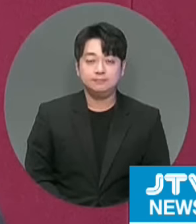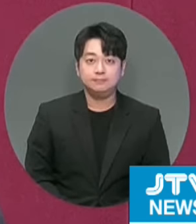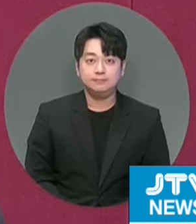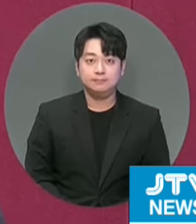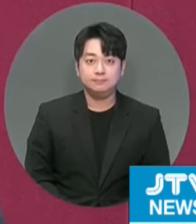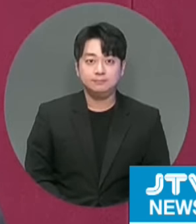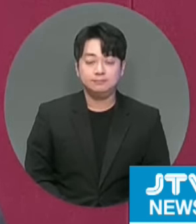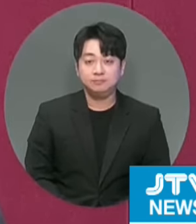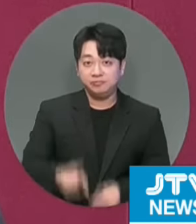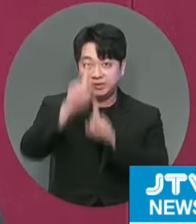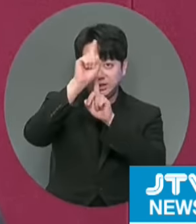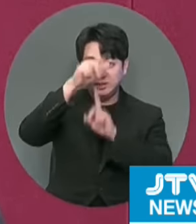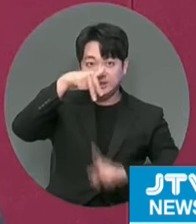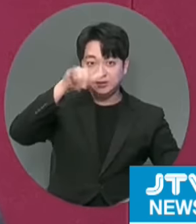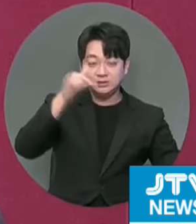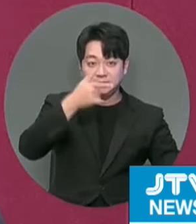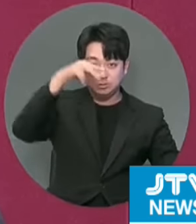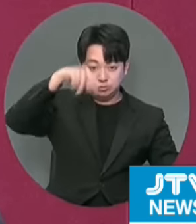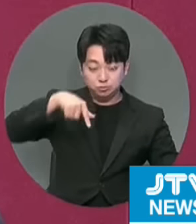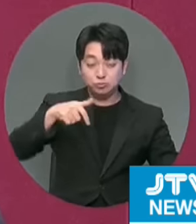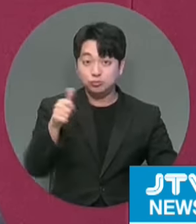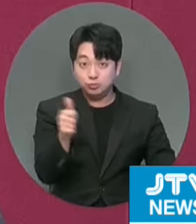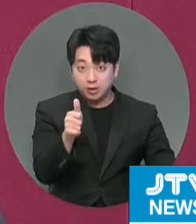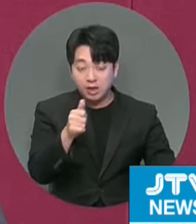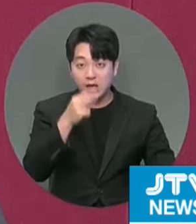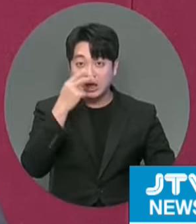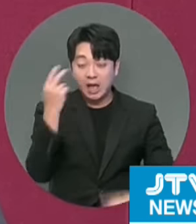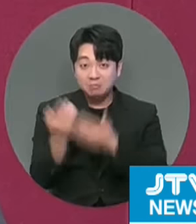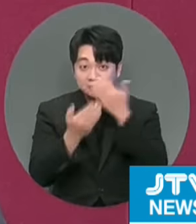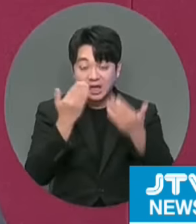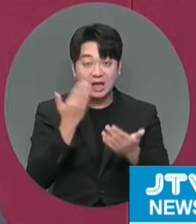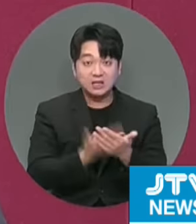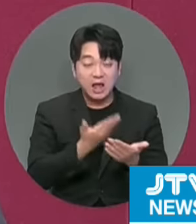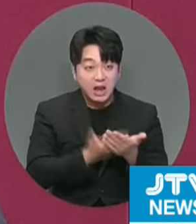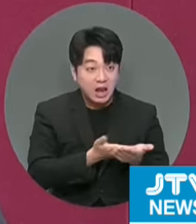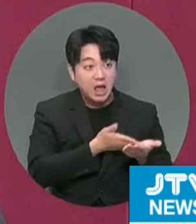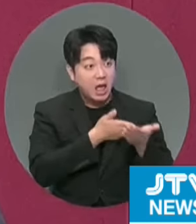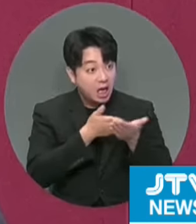감사 요구권에 대해서 구체적으로 말씀드리겠습니다.